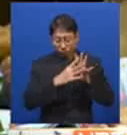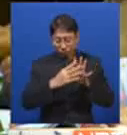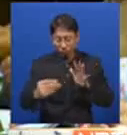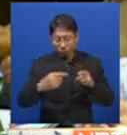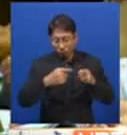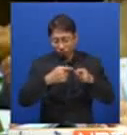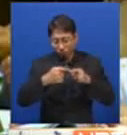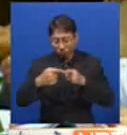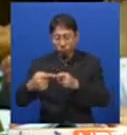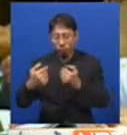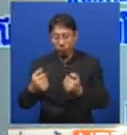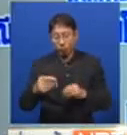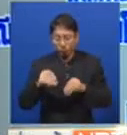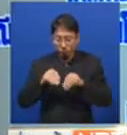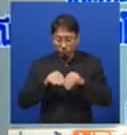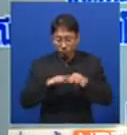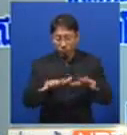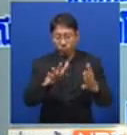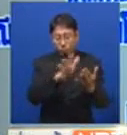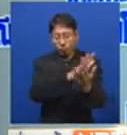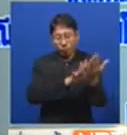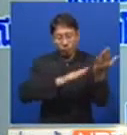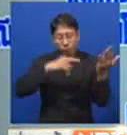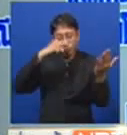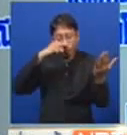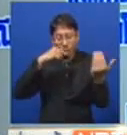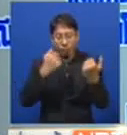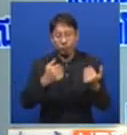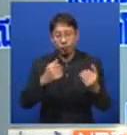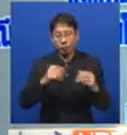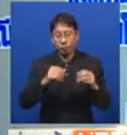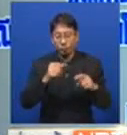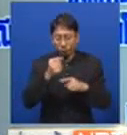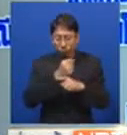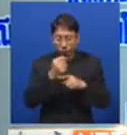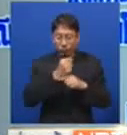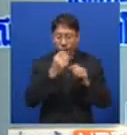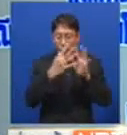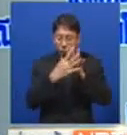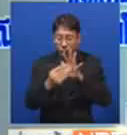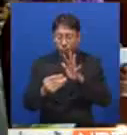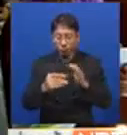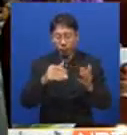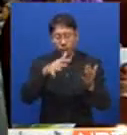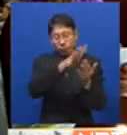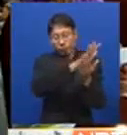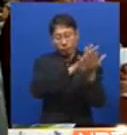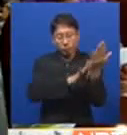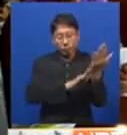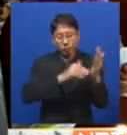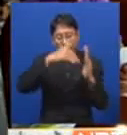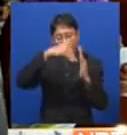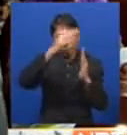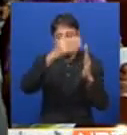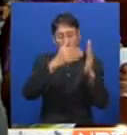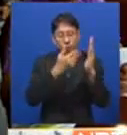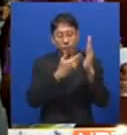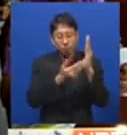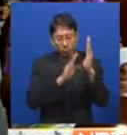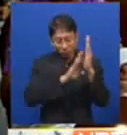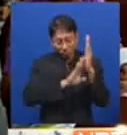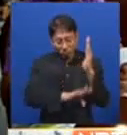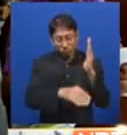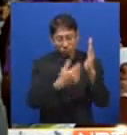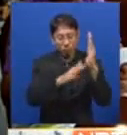าดขึ้นในประเทศไทยและหลังจากนี้จะมีการจัดอบรมในพื้นที่อื่นๆทั่วประเทศทั้งภาคเหนือภาคตะวันออกเฉียงเ